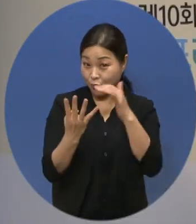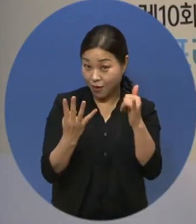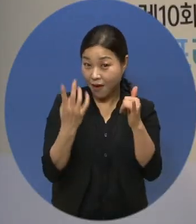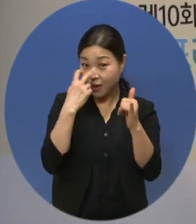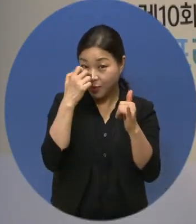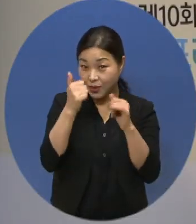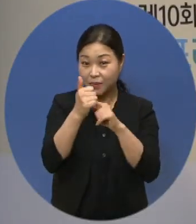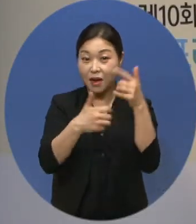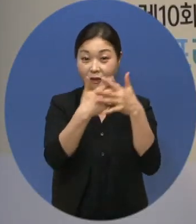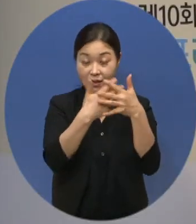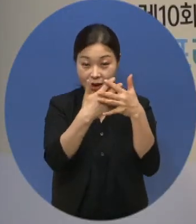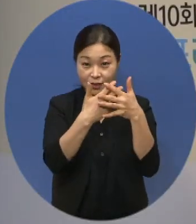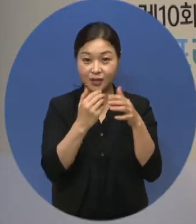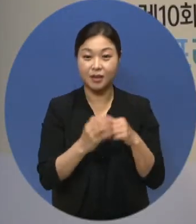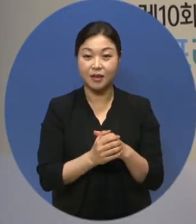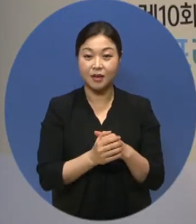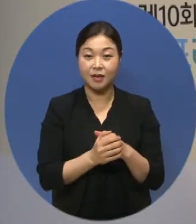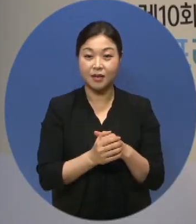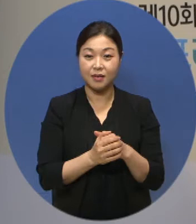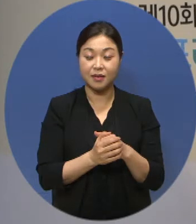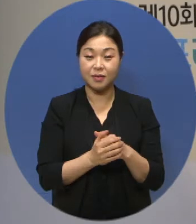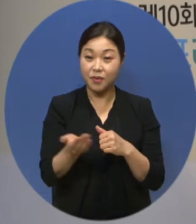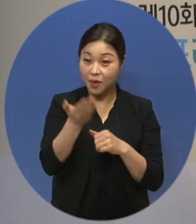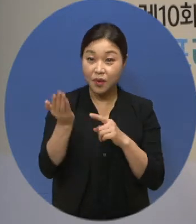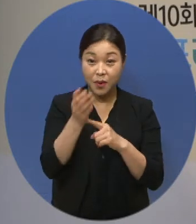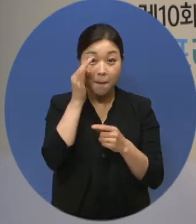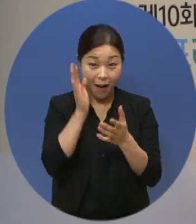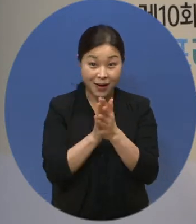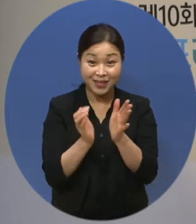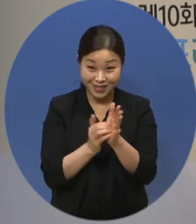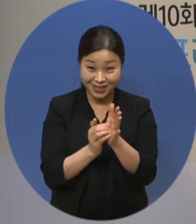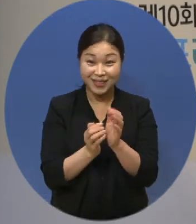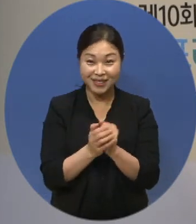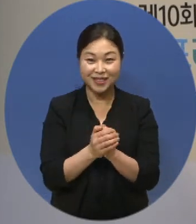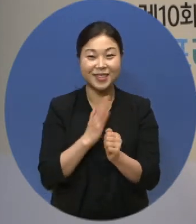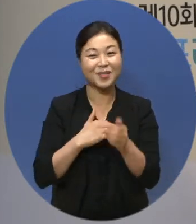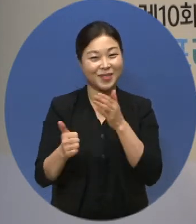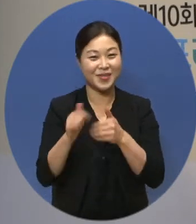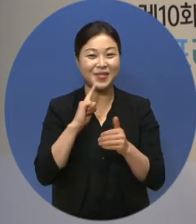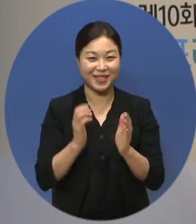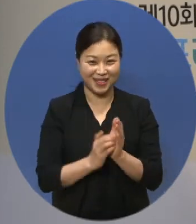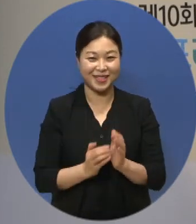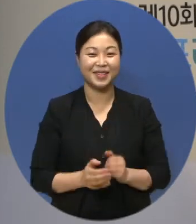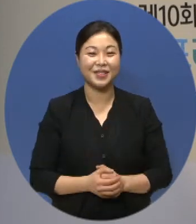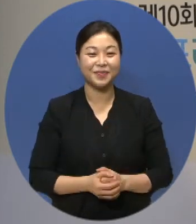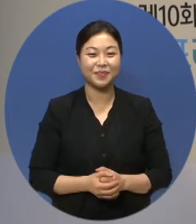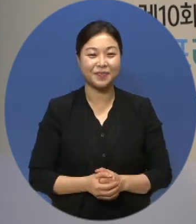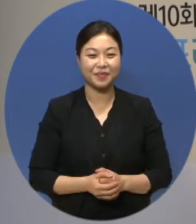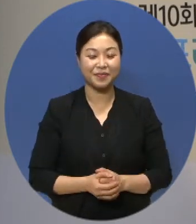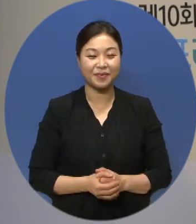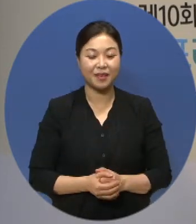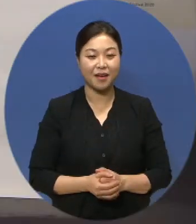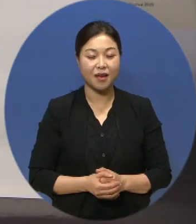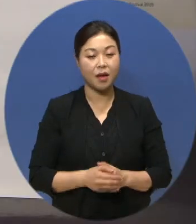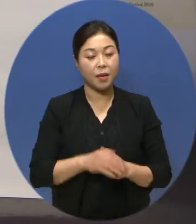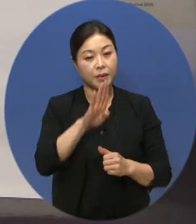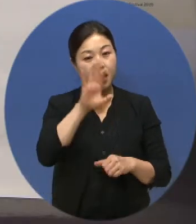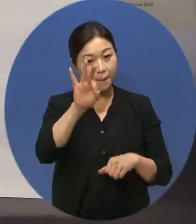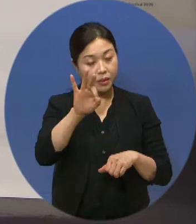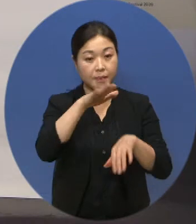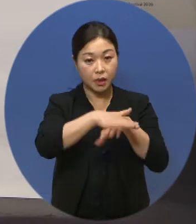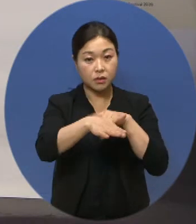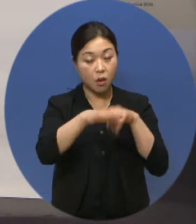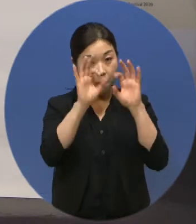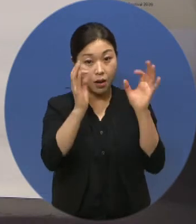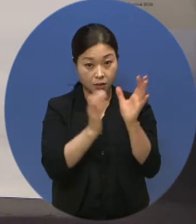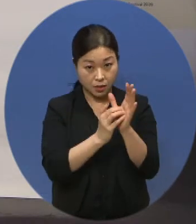감독님의 작품을 또 네 분께서 다 보시고 오셨습니다. 제가 요청을 좀 드리기도 했지만 다 보고 오셔가지고 과연